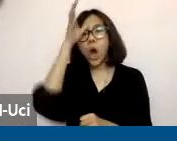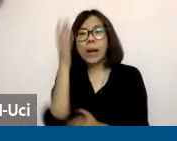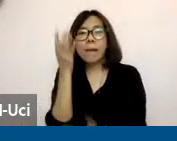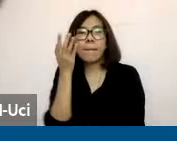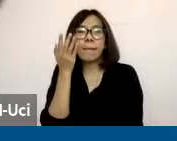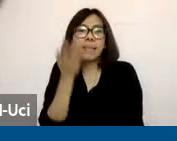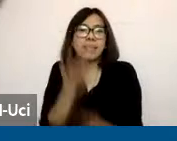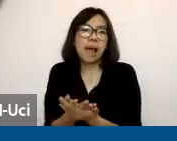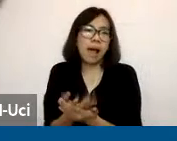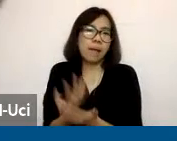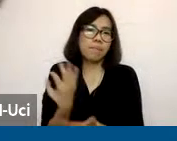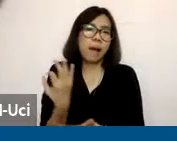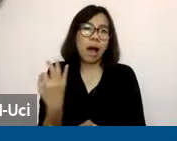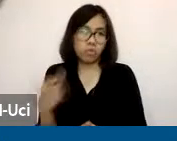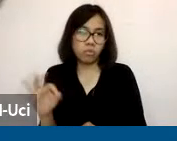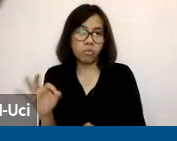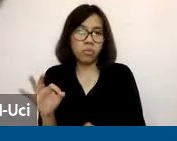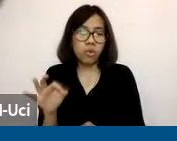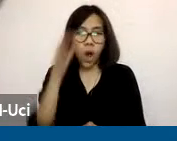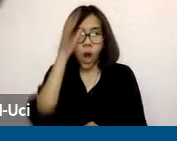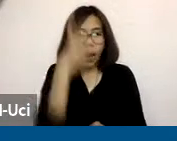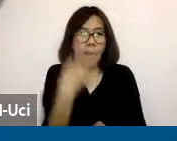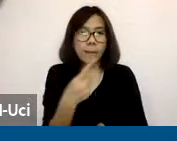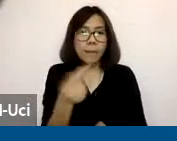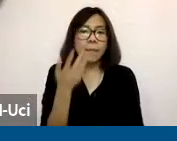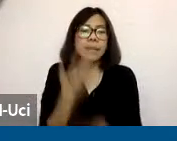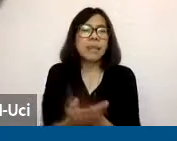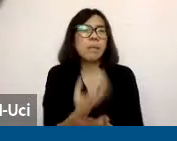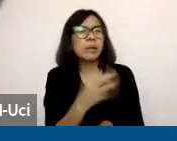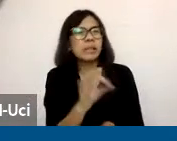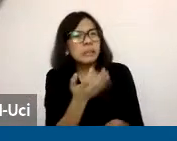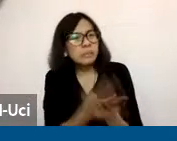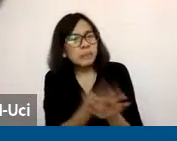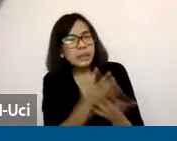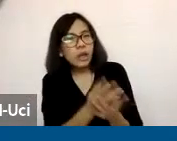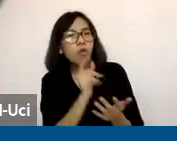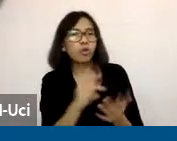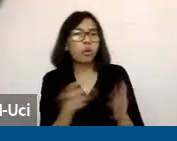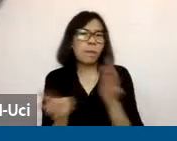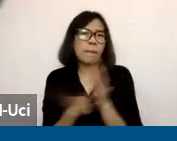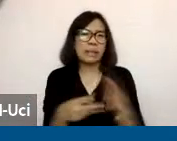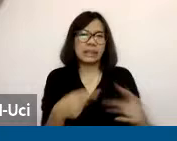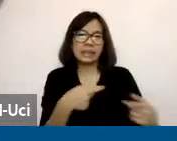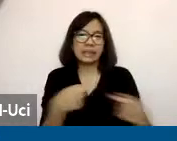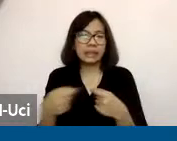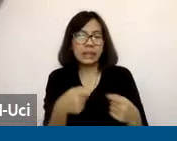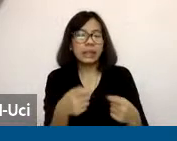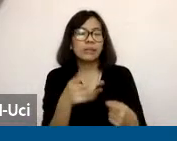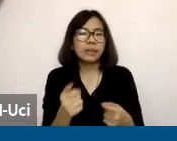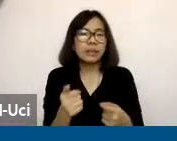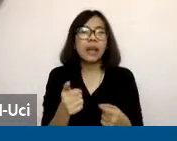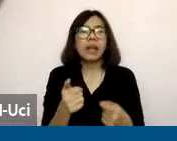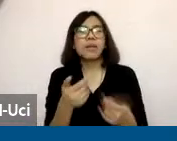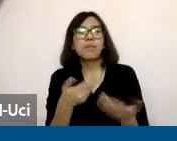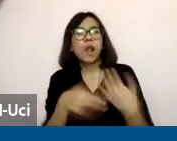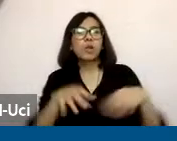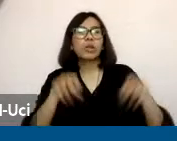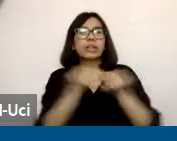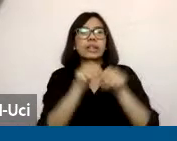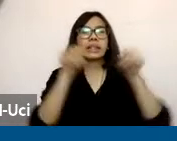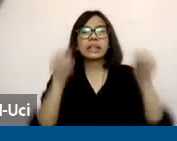dari konsumen untuk satu mekanisme penyelesaian sengketa yang lebih efisien lebih